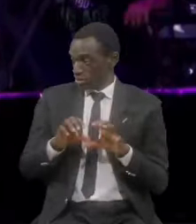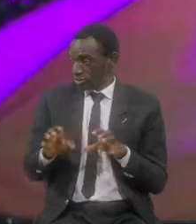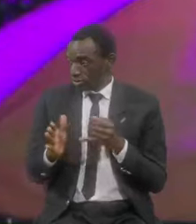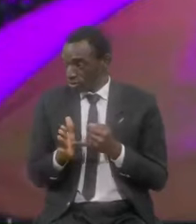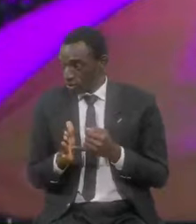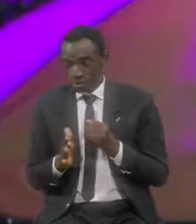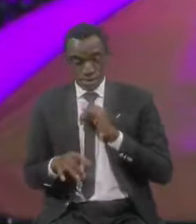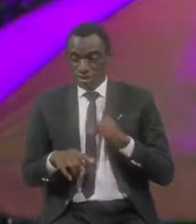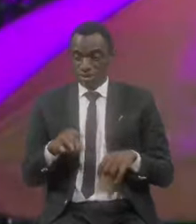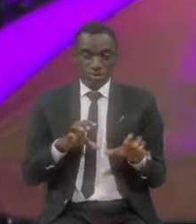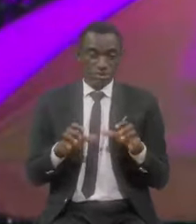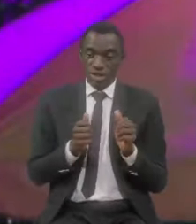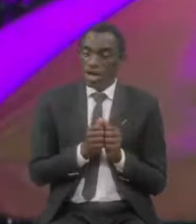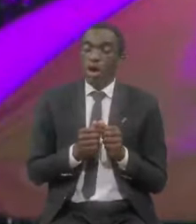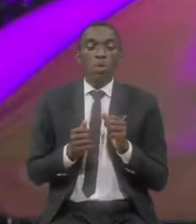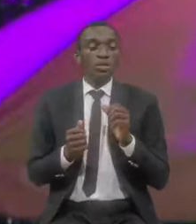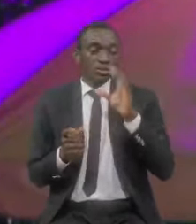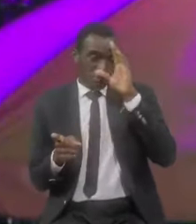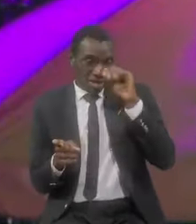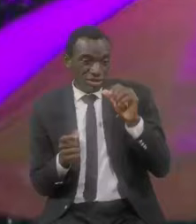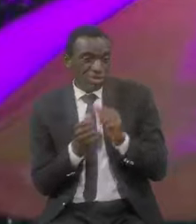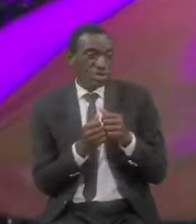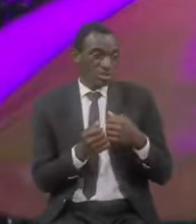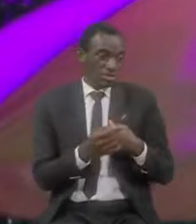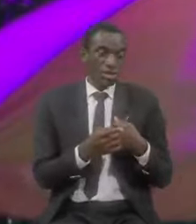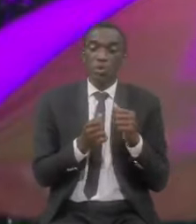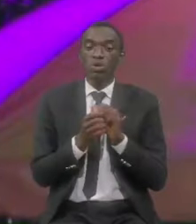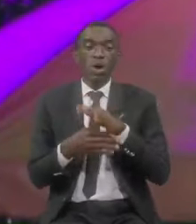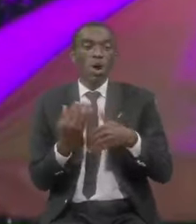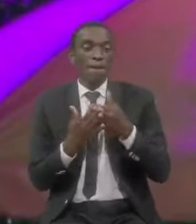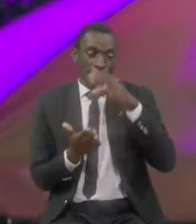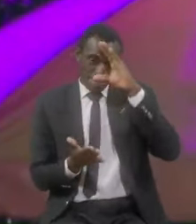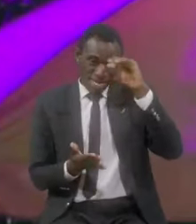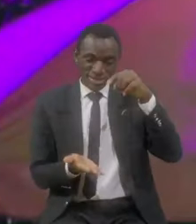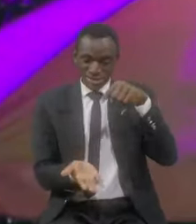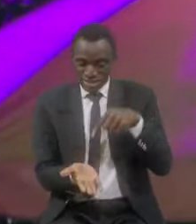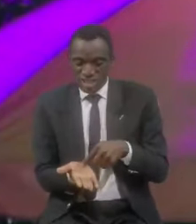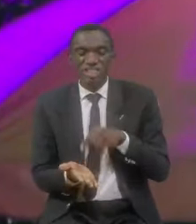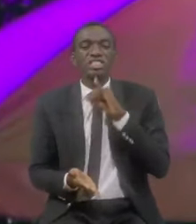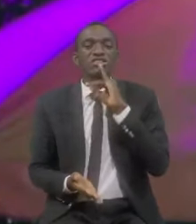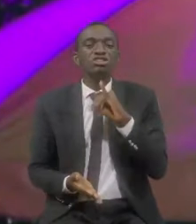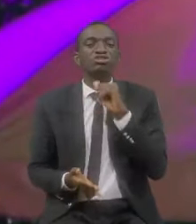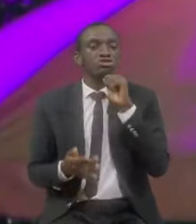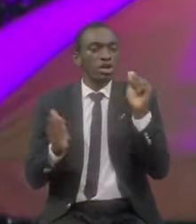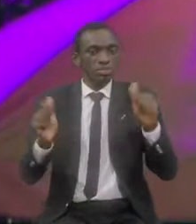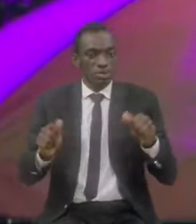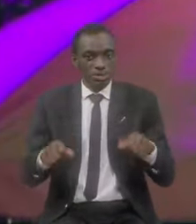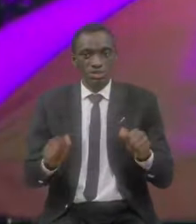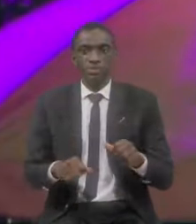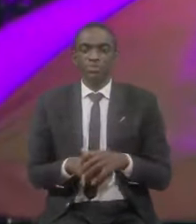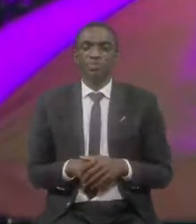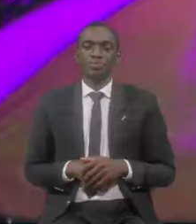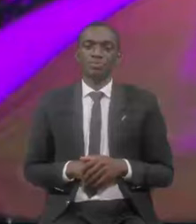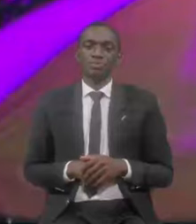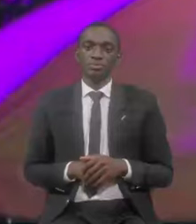faire. Je ne peux pas le faire avec moi, à moi, aux hommes et aux autres. Ceci